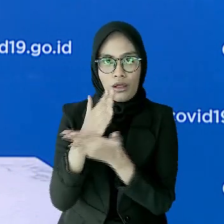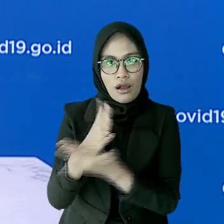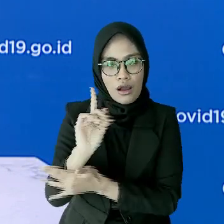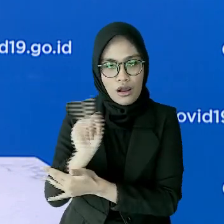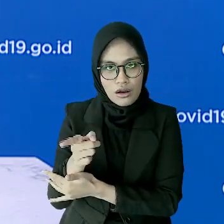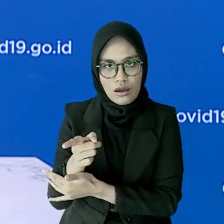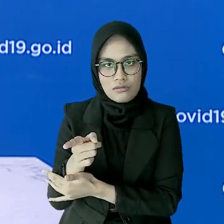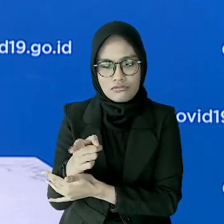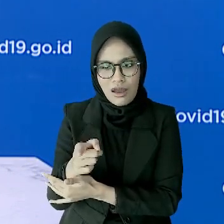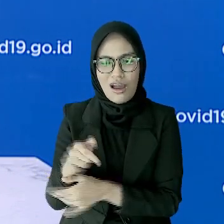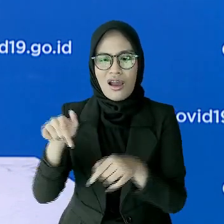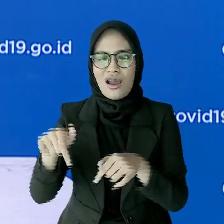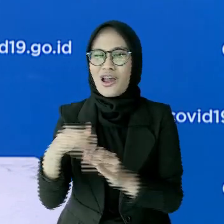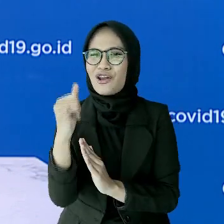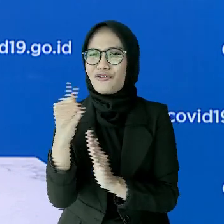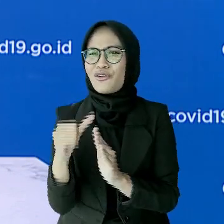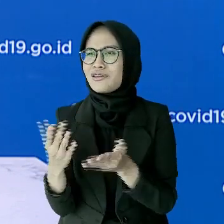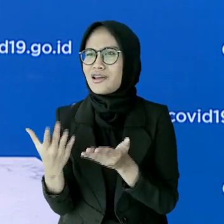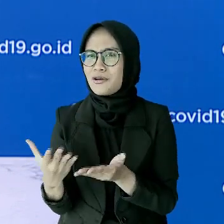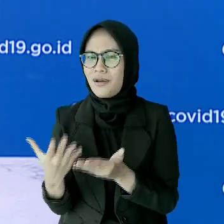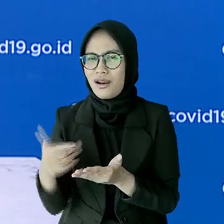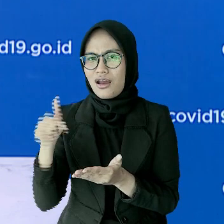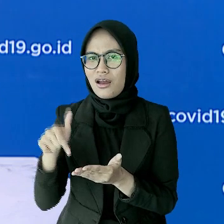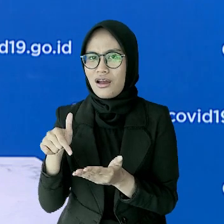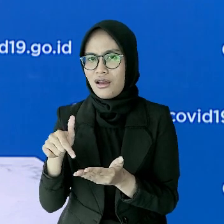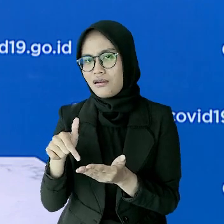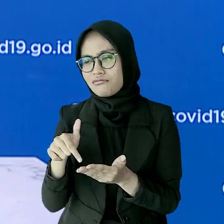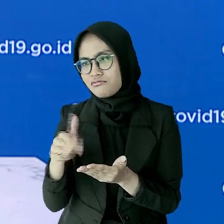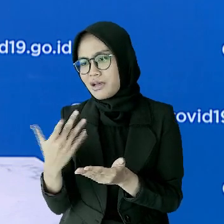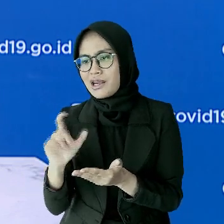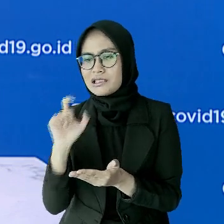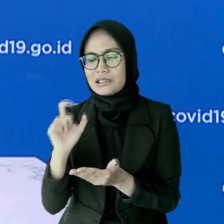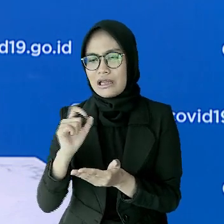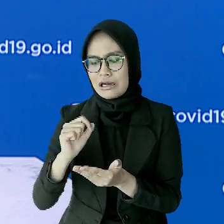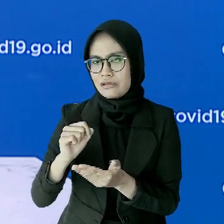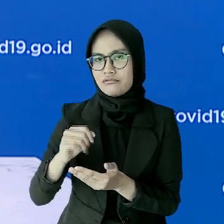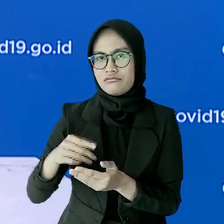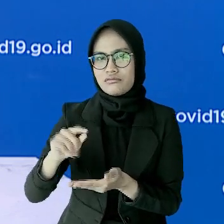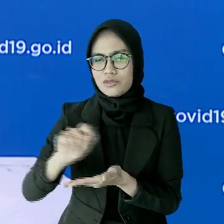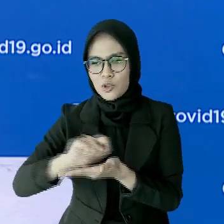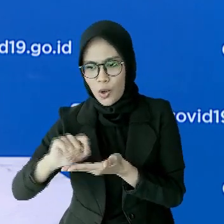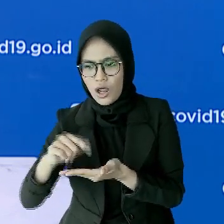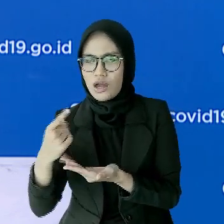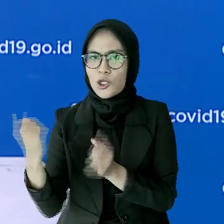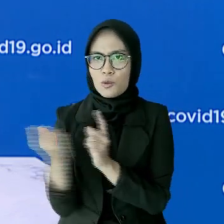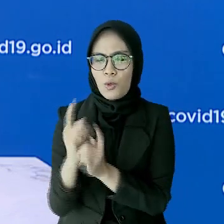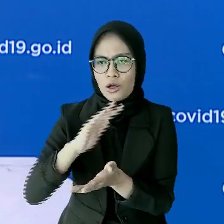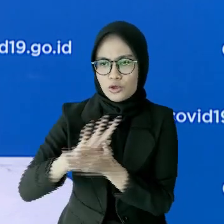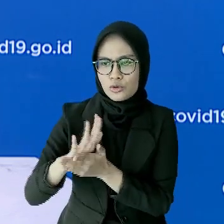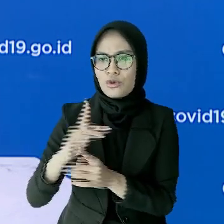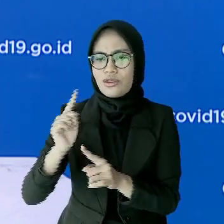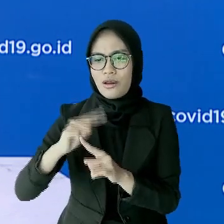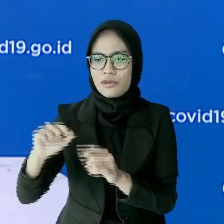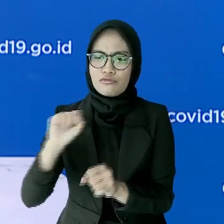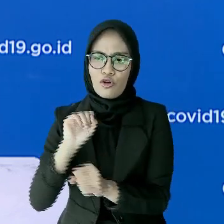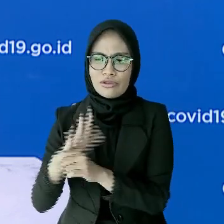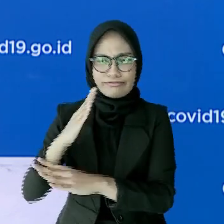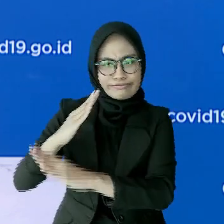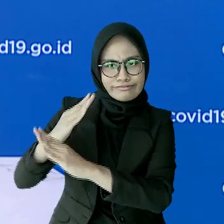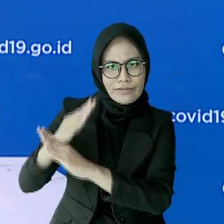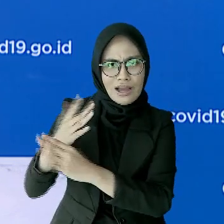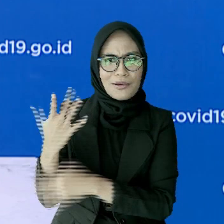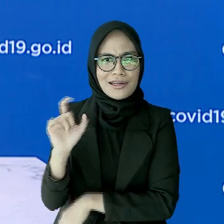Apa yang perlu dievaluasi agar sekolah tatap muka tidak kembali menimbulkan kasus COVID-19? Terima kasih. Terima kasih